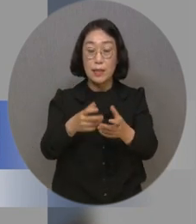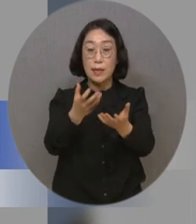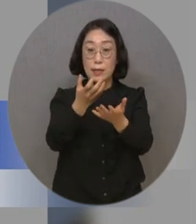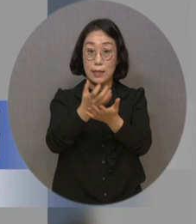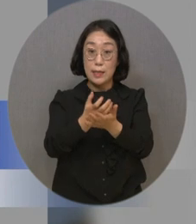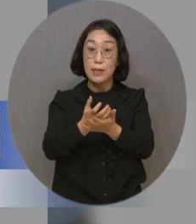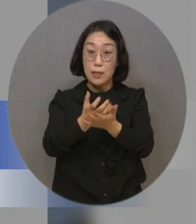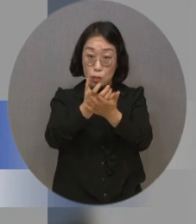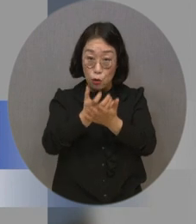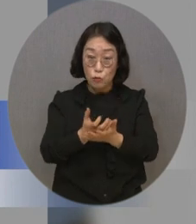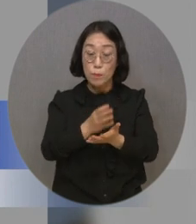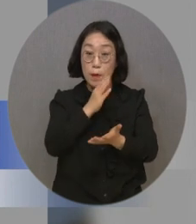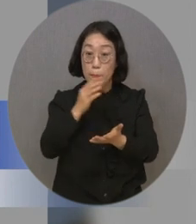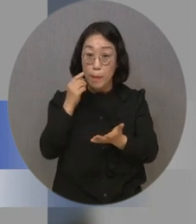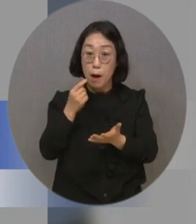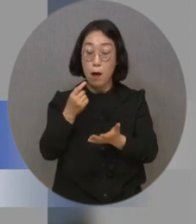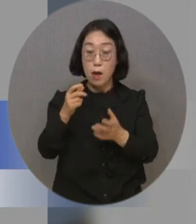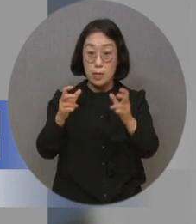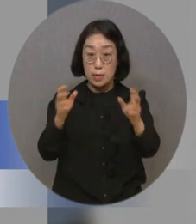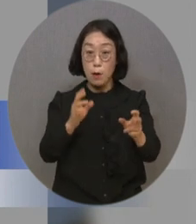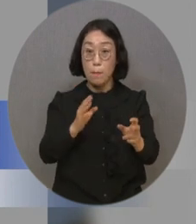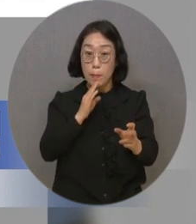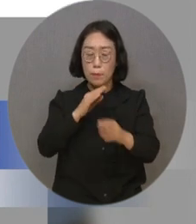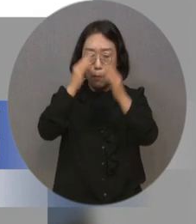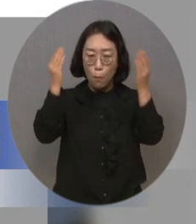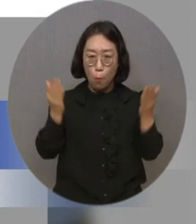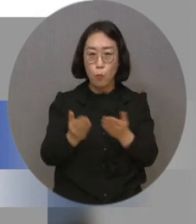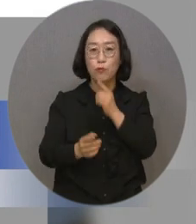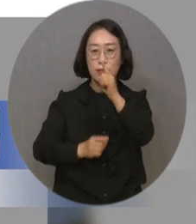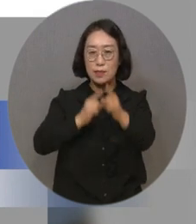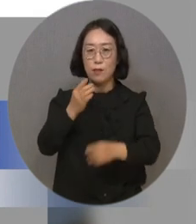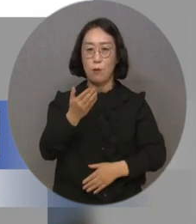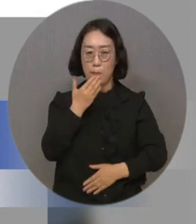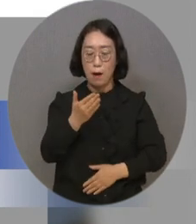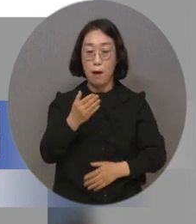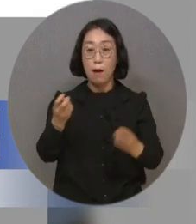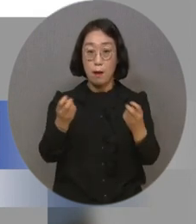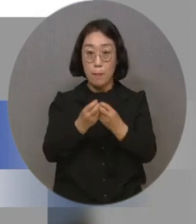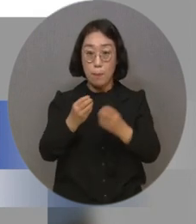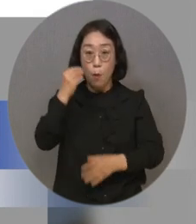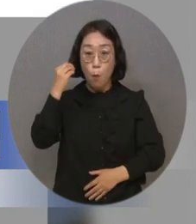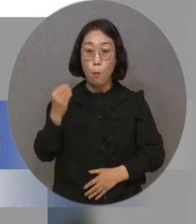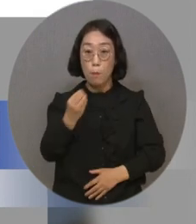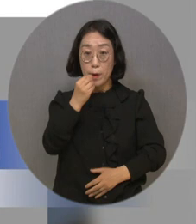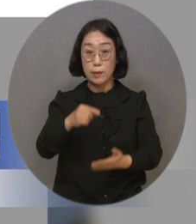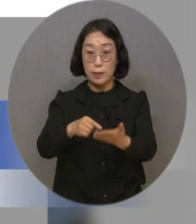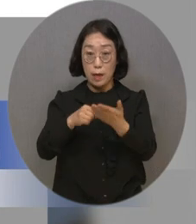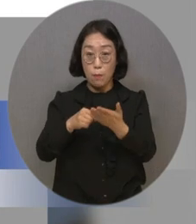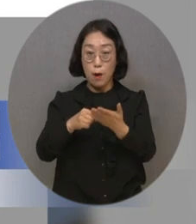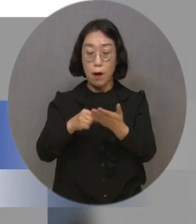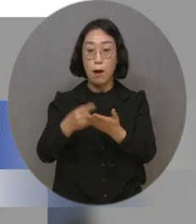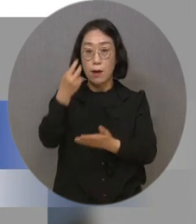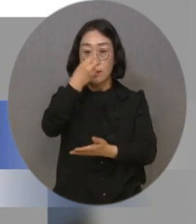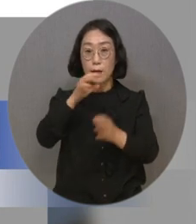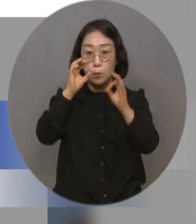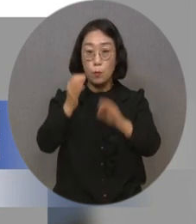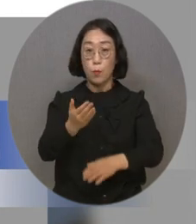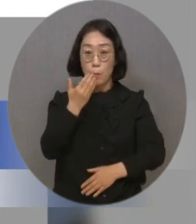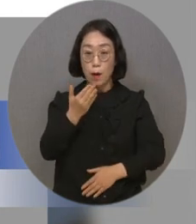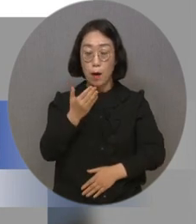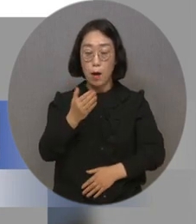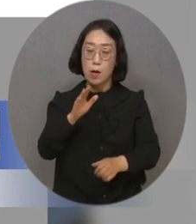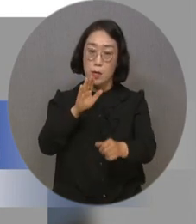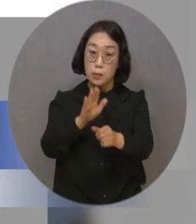기업이면 누구나 신청 가능합니다. 신청 방법은 센터 홈페이지에서 확인 가능하며 이번 지원